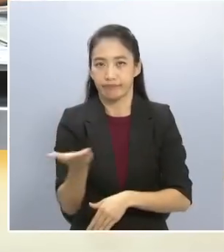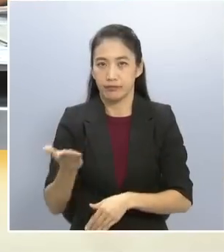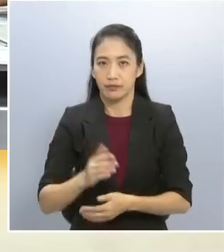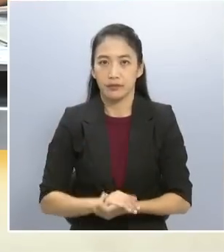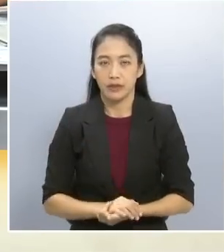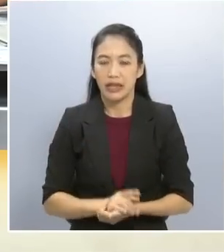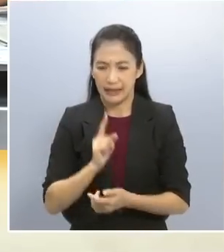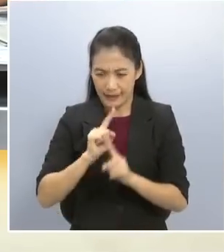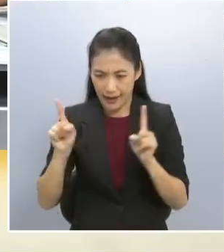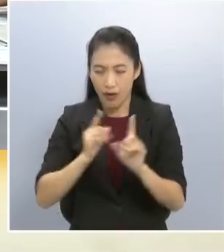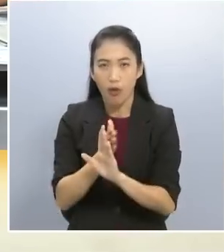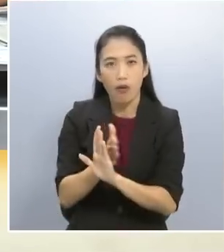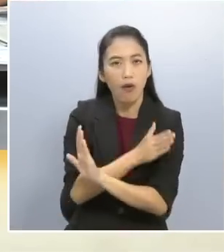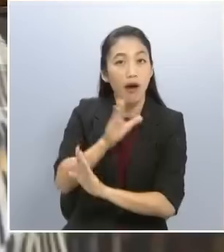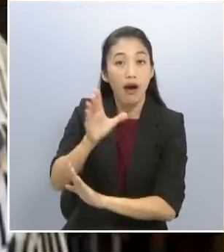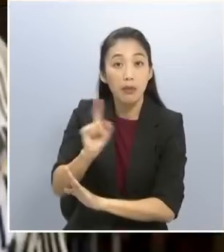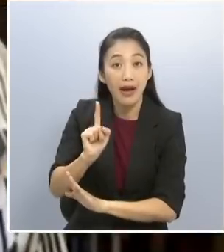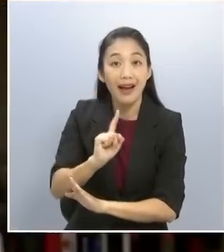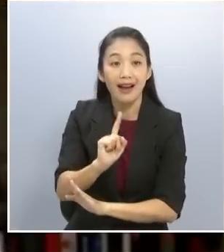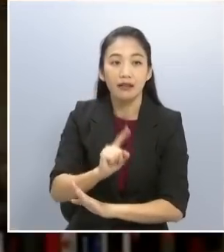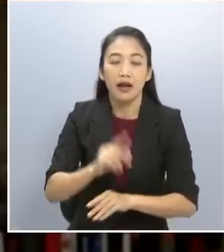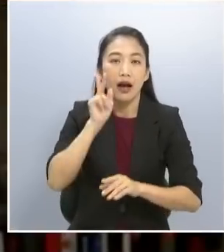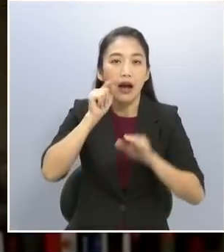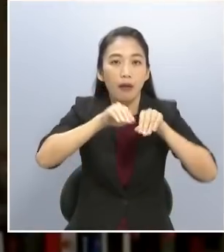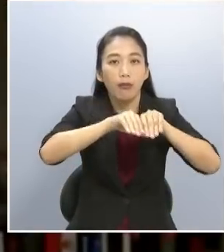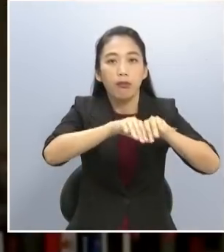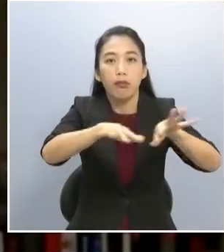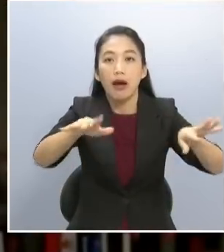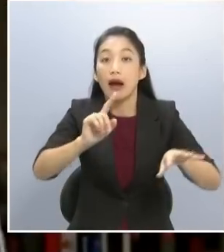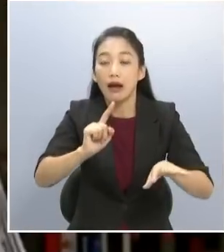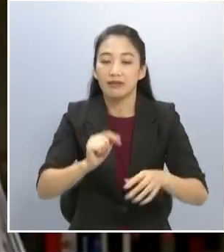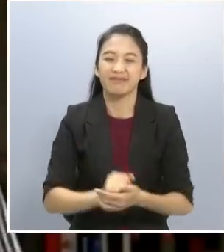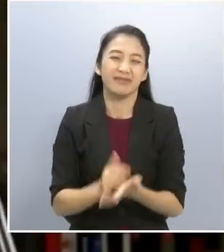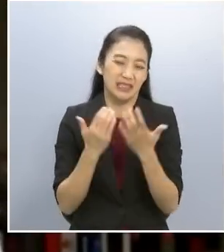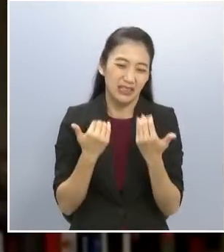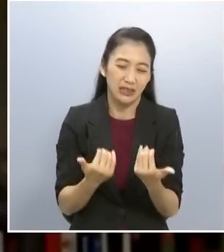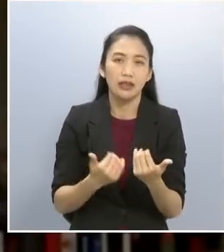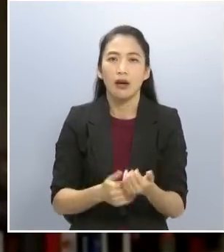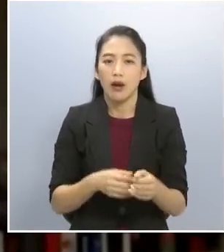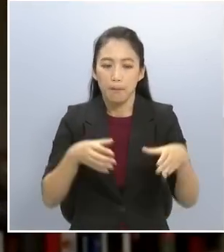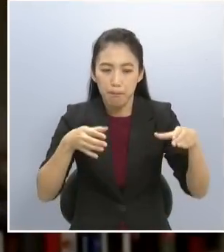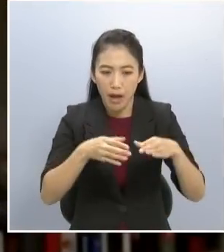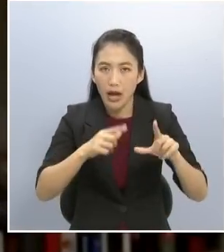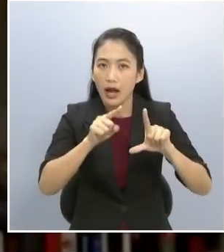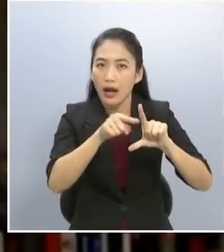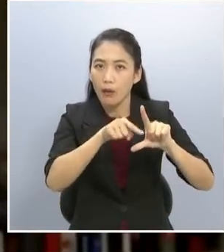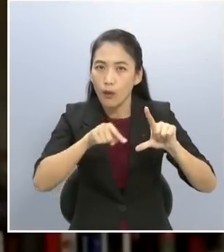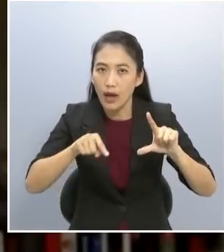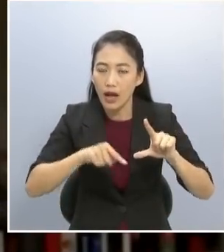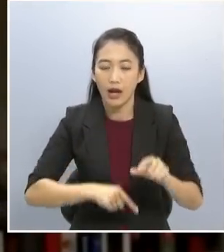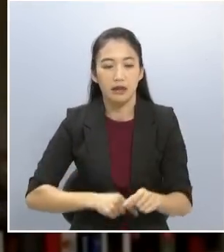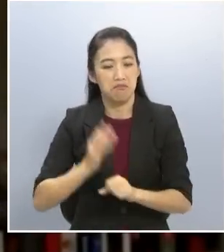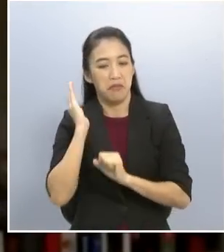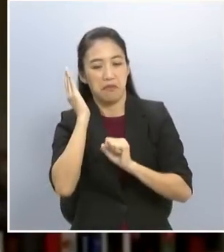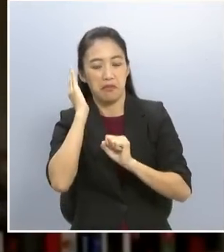กระแสสัมผัสกันในทำนองว่าขณะนี้มีการพูดจากันว่าก้าวไกลการเสนอชื่อวิชา